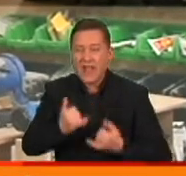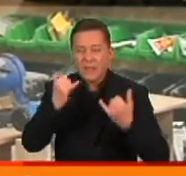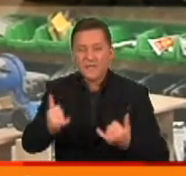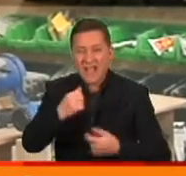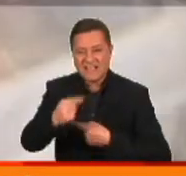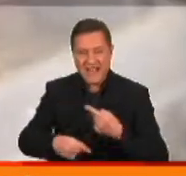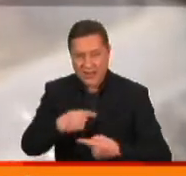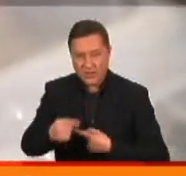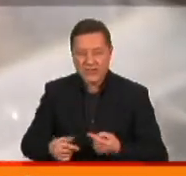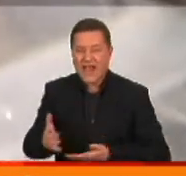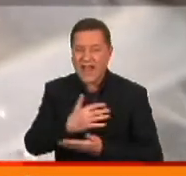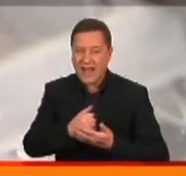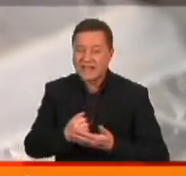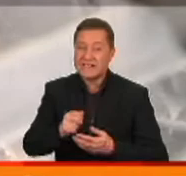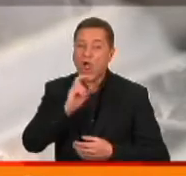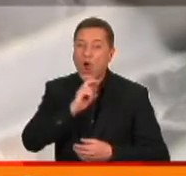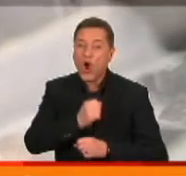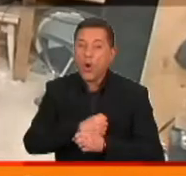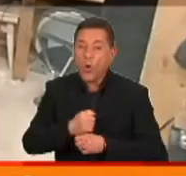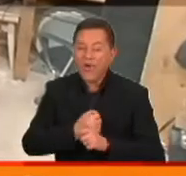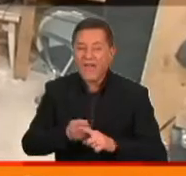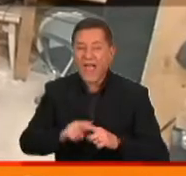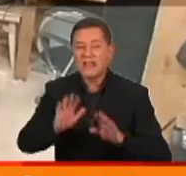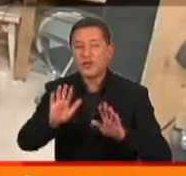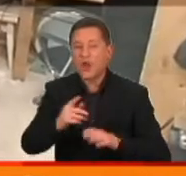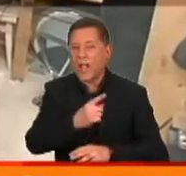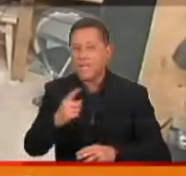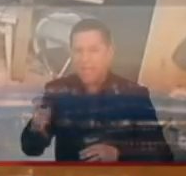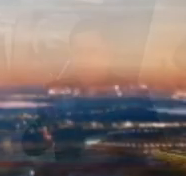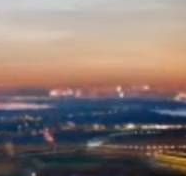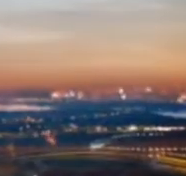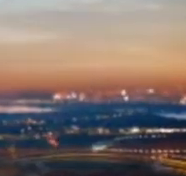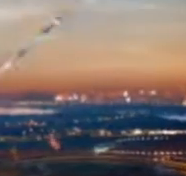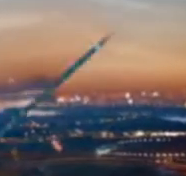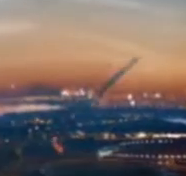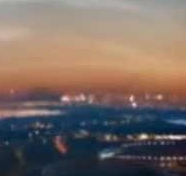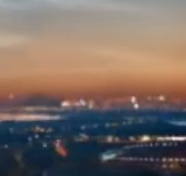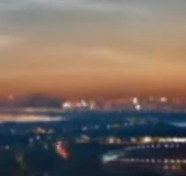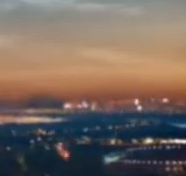це тільки перша колекція. Наталка Сичалко, Олександр Альбінський, програма «Вікна», СТБ.